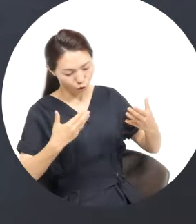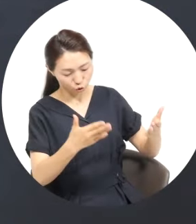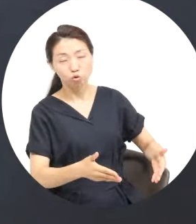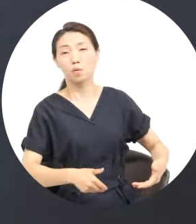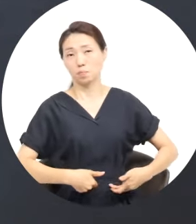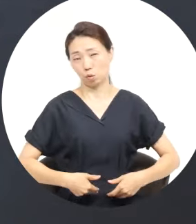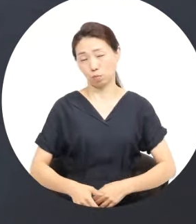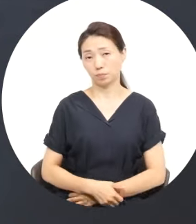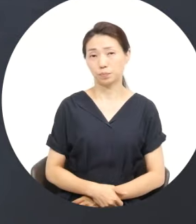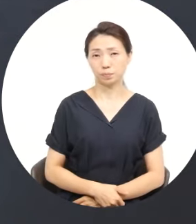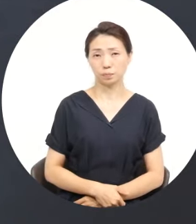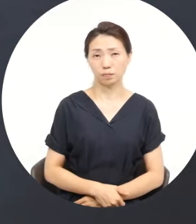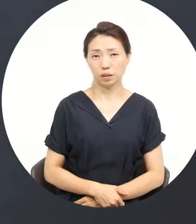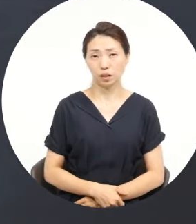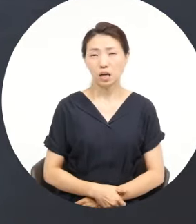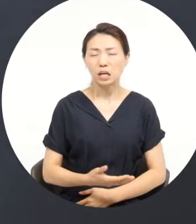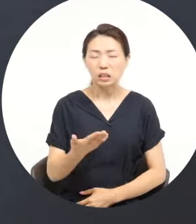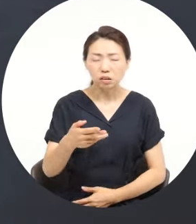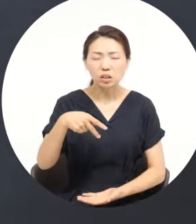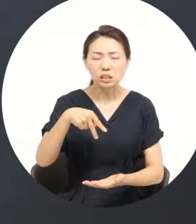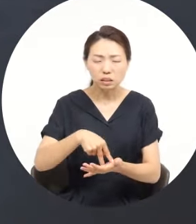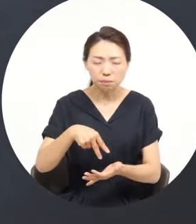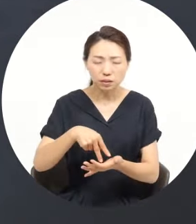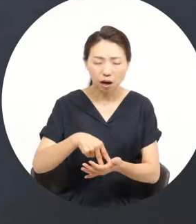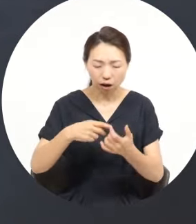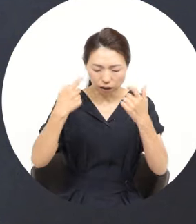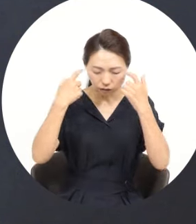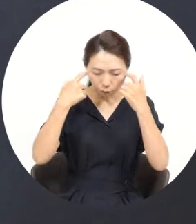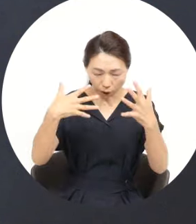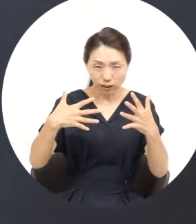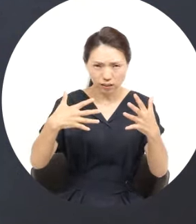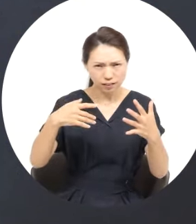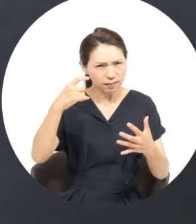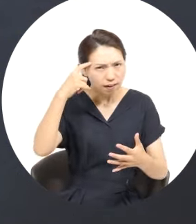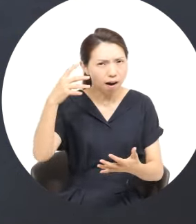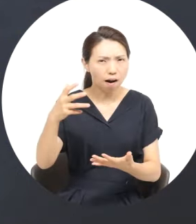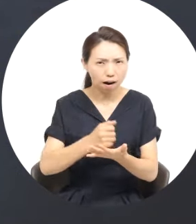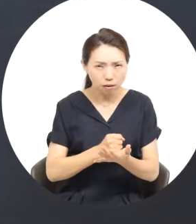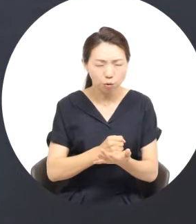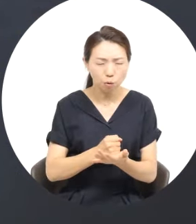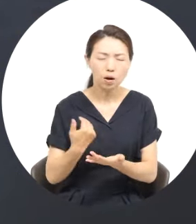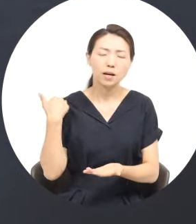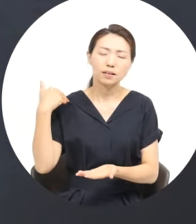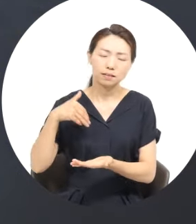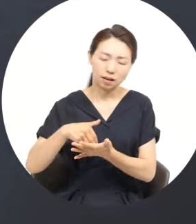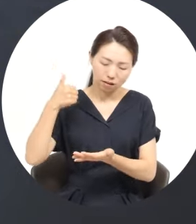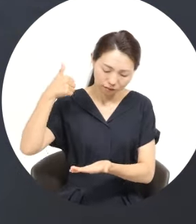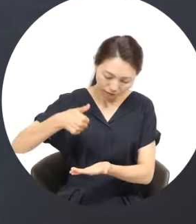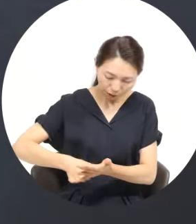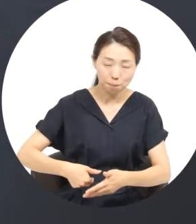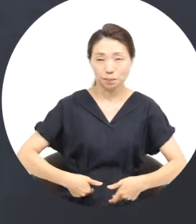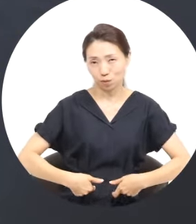바꿔가 지금은 자기 정진에 치중하는 게 좋겠다. 참여를 좀 해야 됩니다.